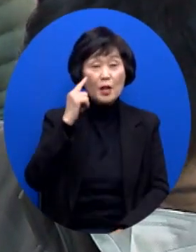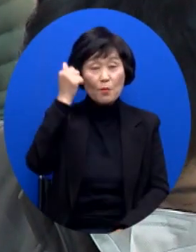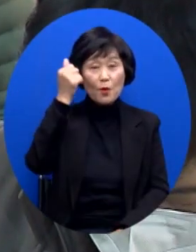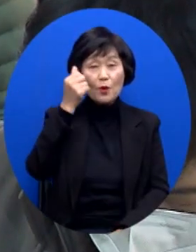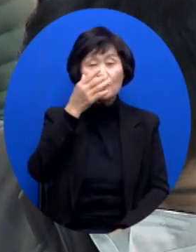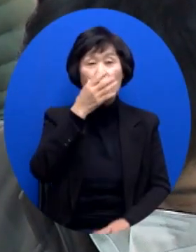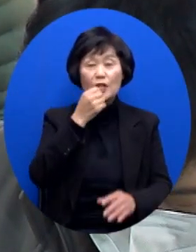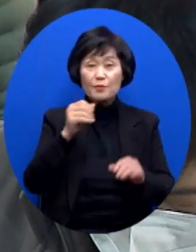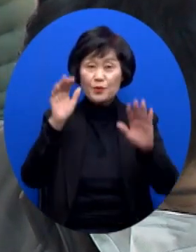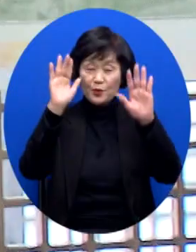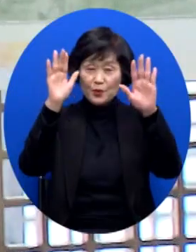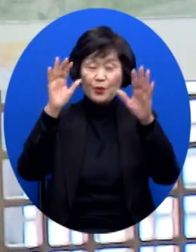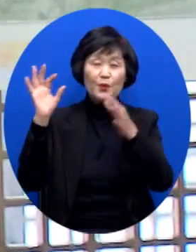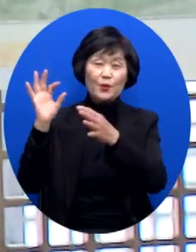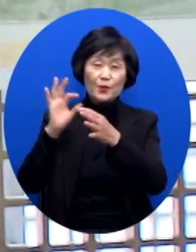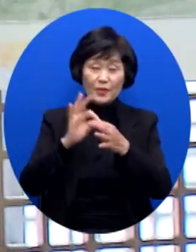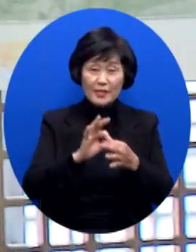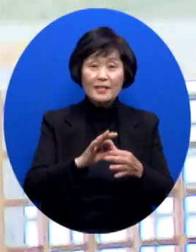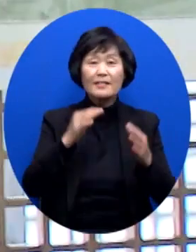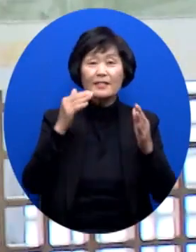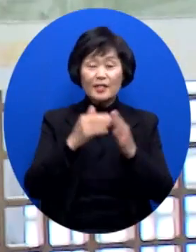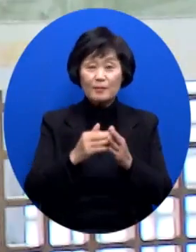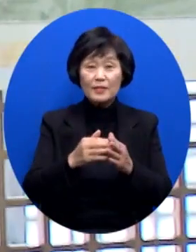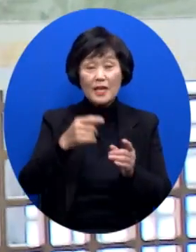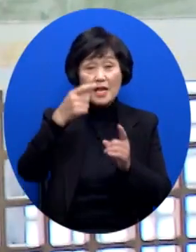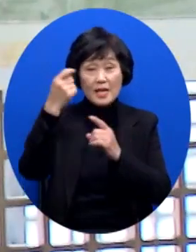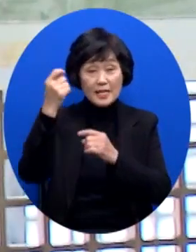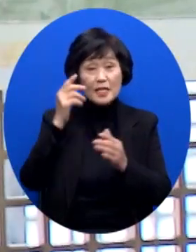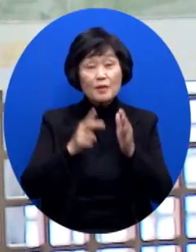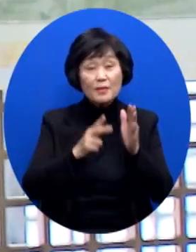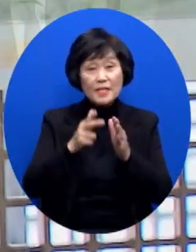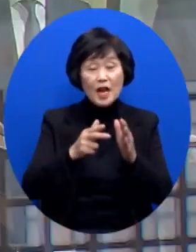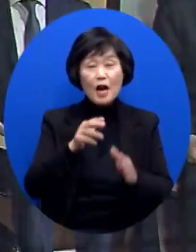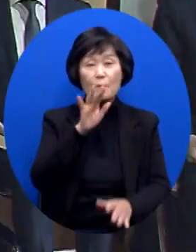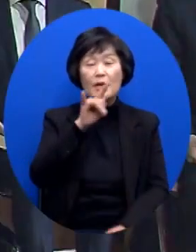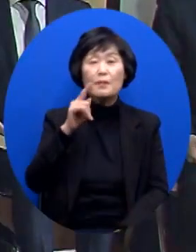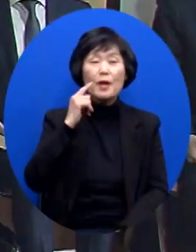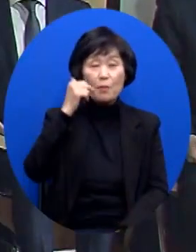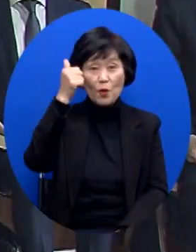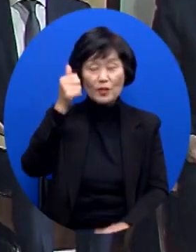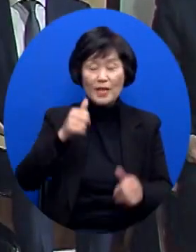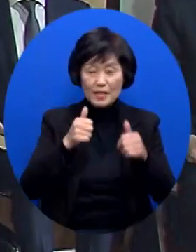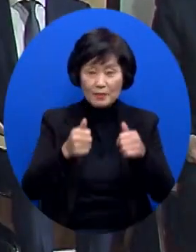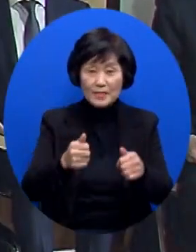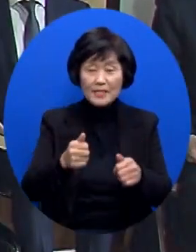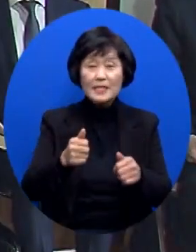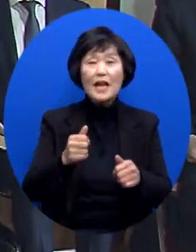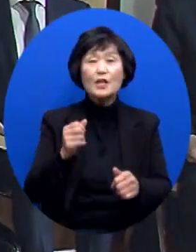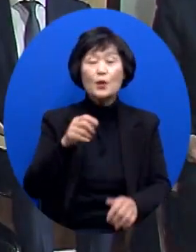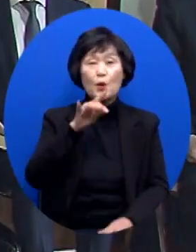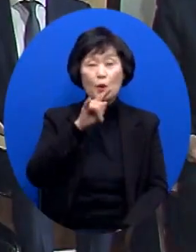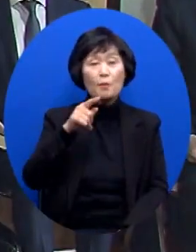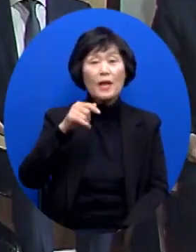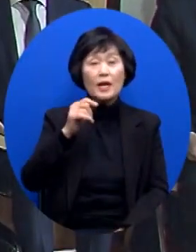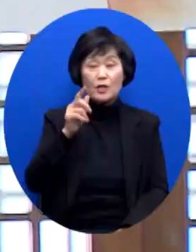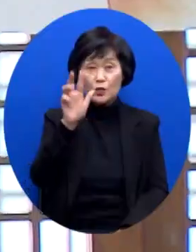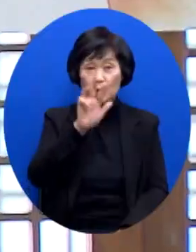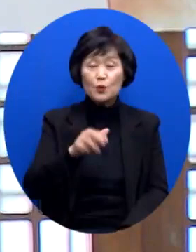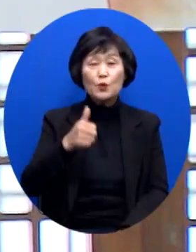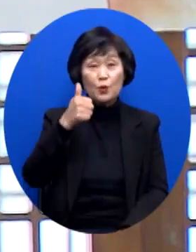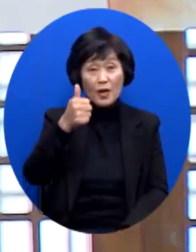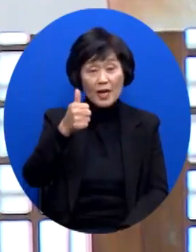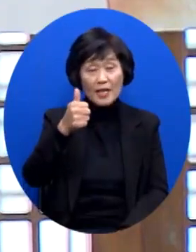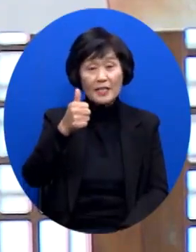진행했습니다. 이어 기념사업위원장 배만성 목사의 인사, 예장합동 백광식 총회장과